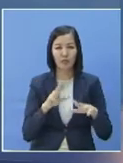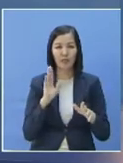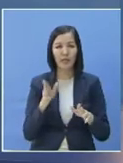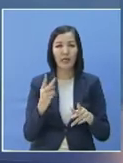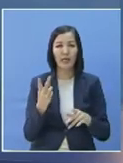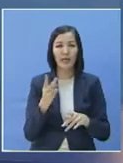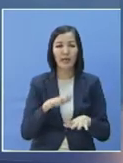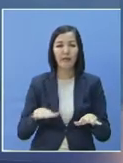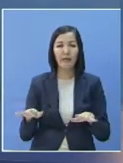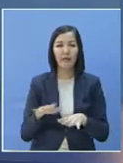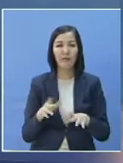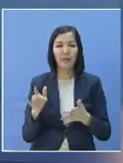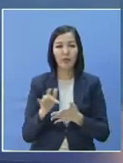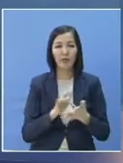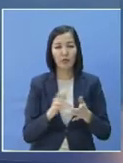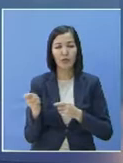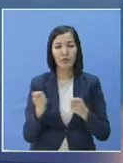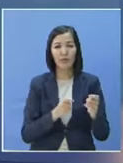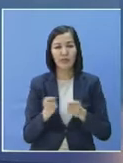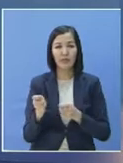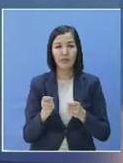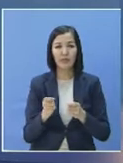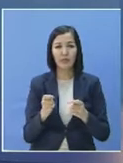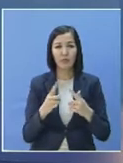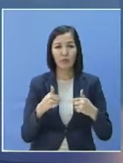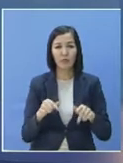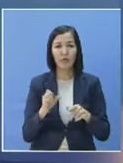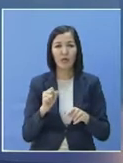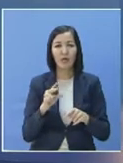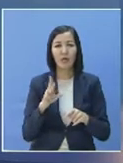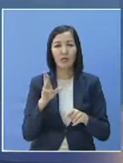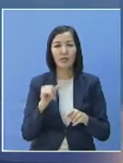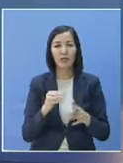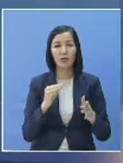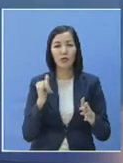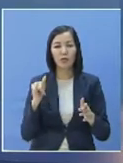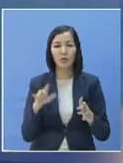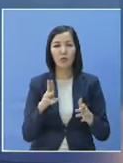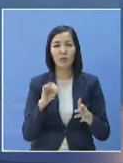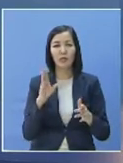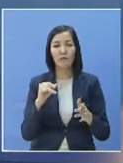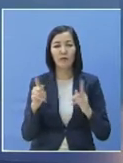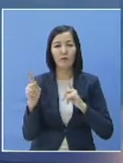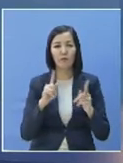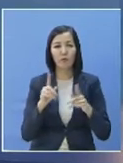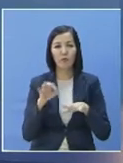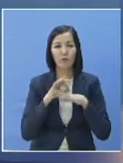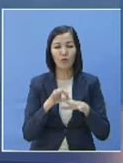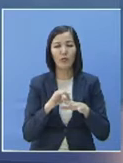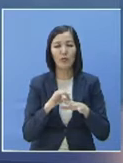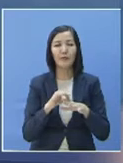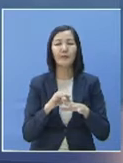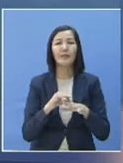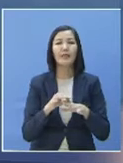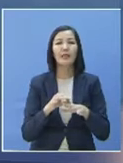Қос аймақтың туризм басқармаларының ұйымдастыруымен Ақтау қаласында Жетісу Travel 2019 атты форум өтті. Воркшоп форматында